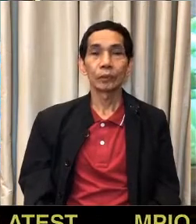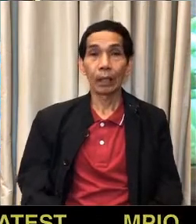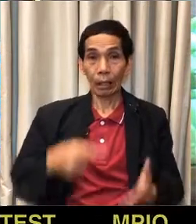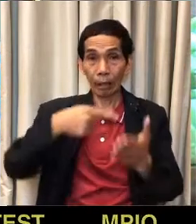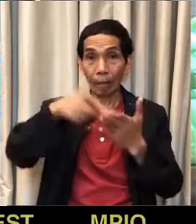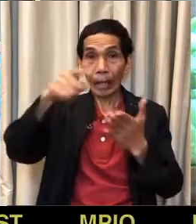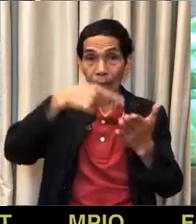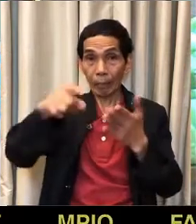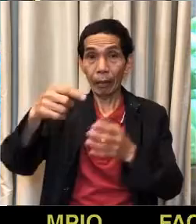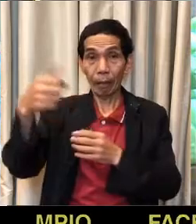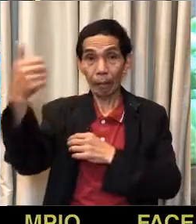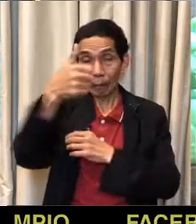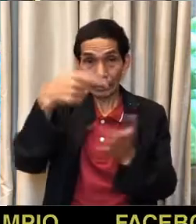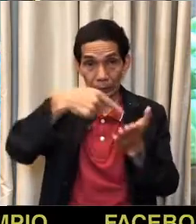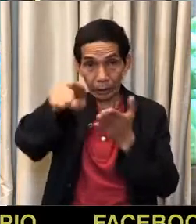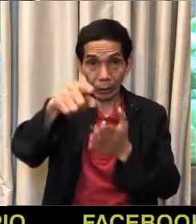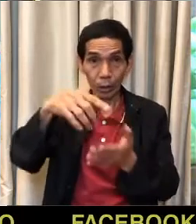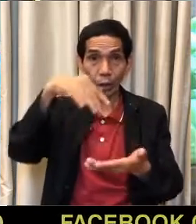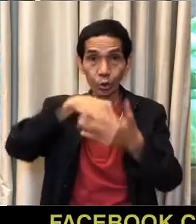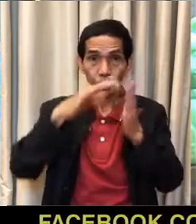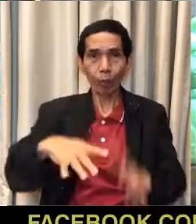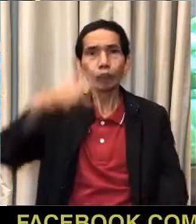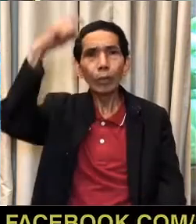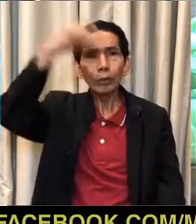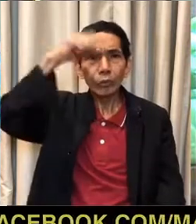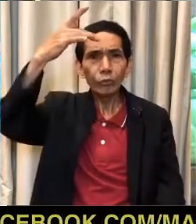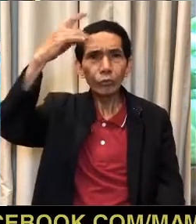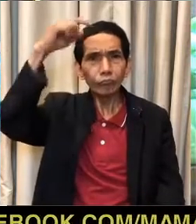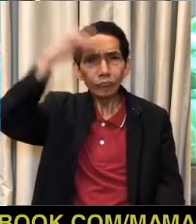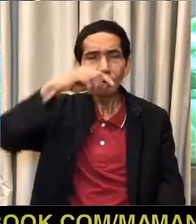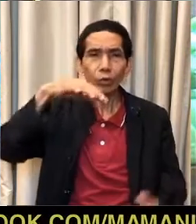nagbayad siya ng pamasahe, yung bata matalino.